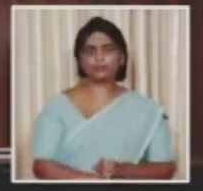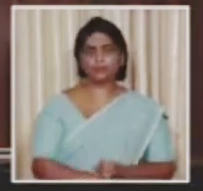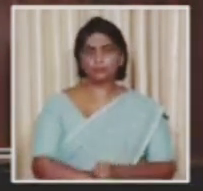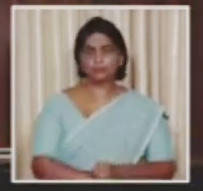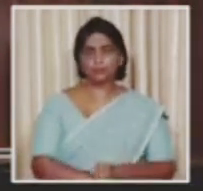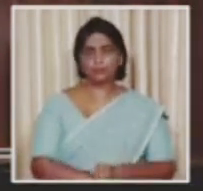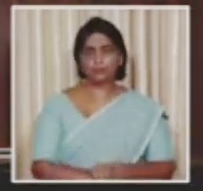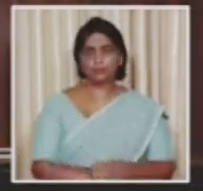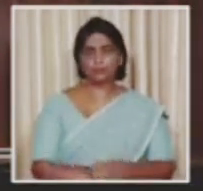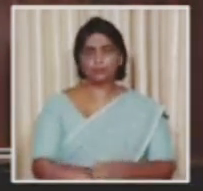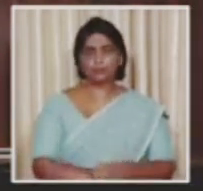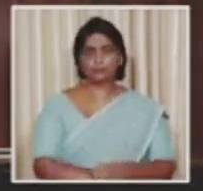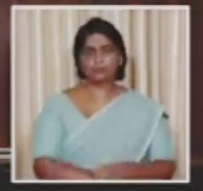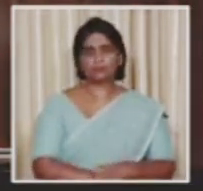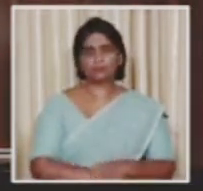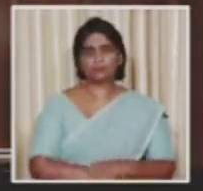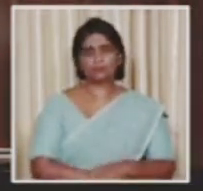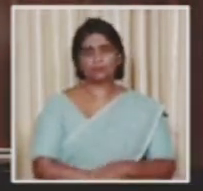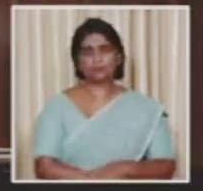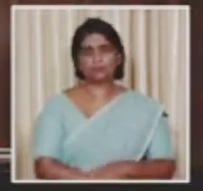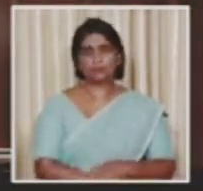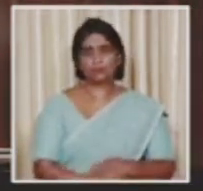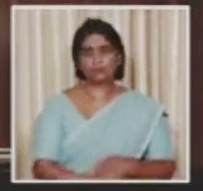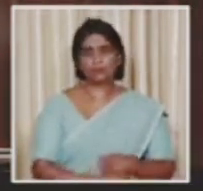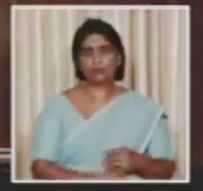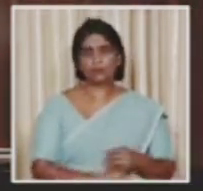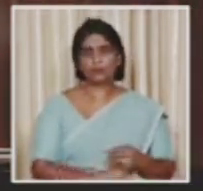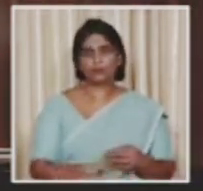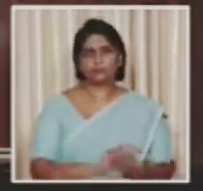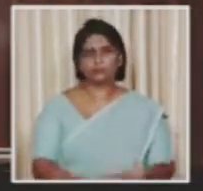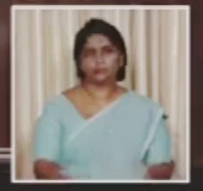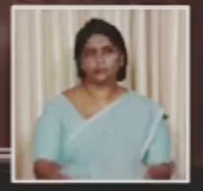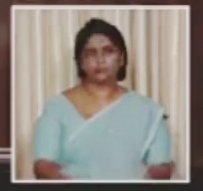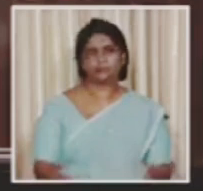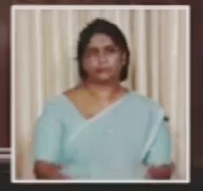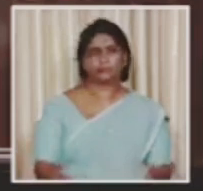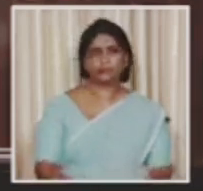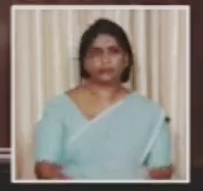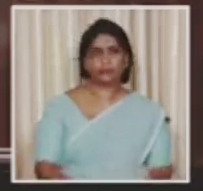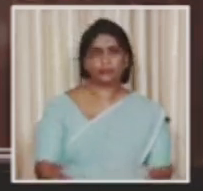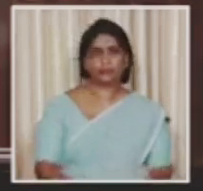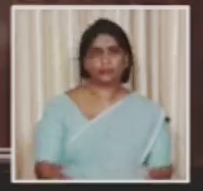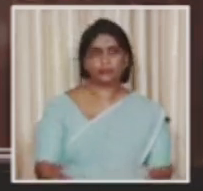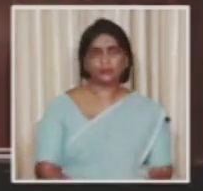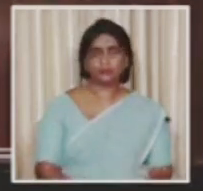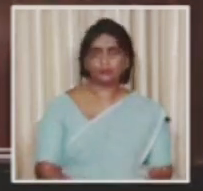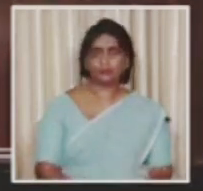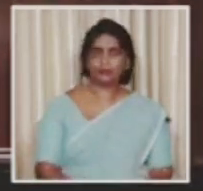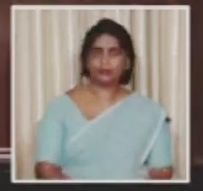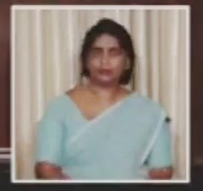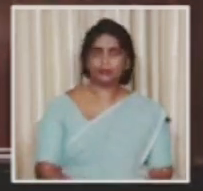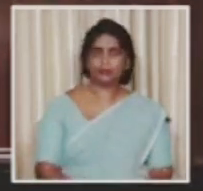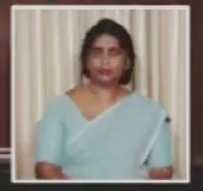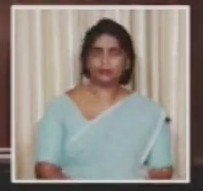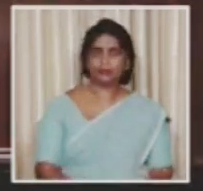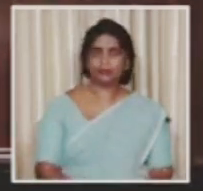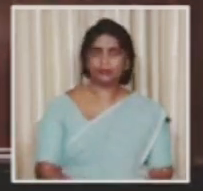නෑ තවත් දෙන්න පුළුවන් කමක් නෑ මට ඔබතුමා කියන කේ මට මේකෙන් තේරෙන හොඳට බොහොම ස්තුතියි ගරු ඇමතුමා උත්තරයක් දෙන්න